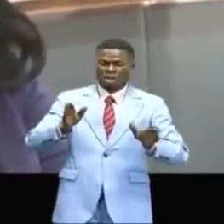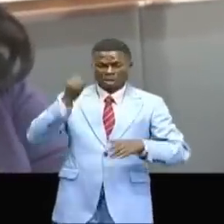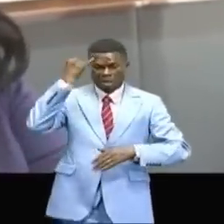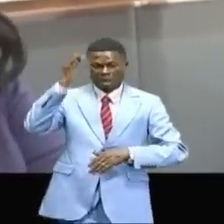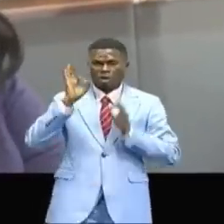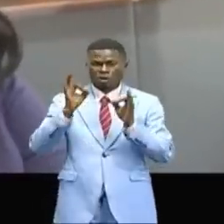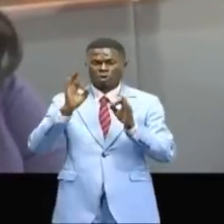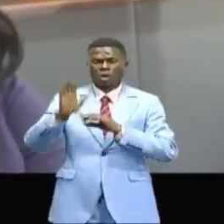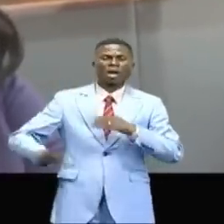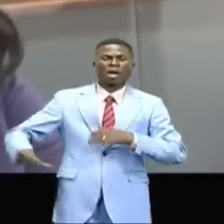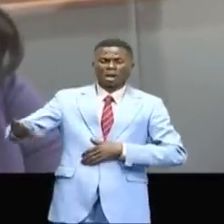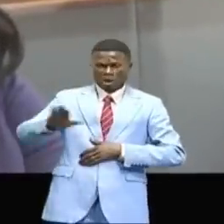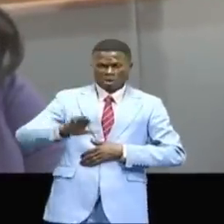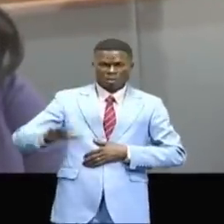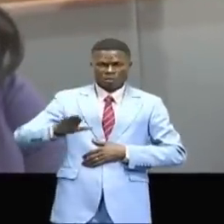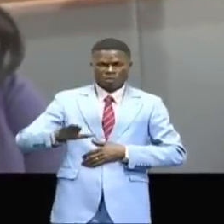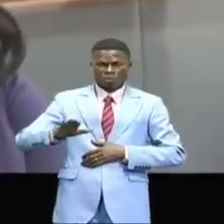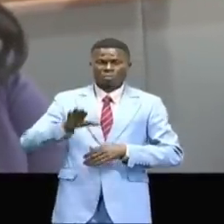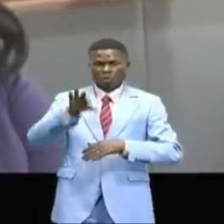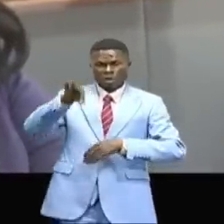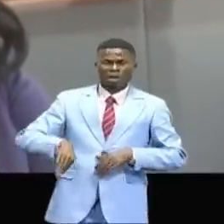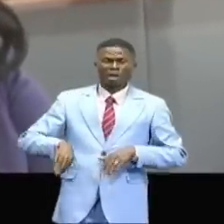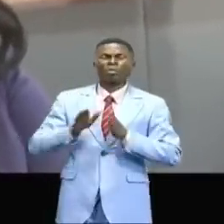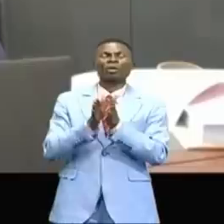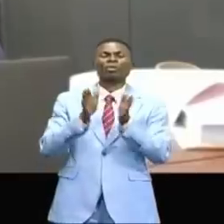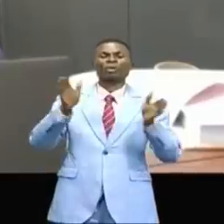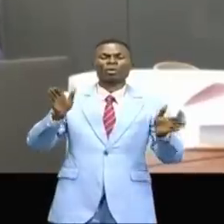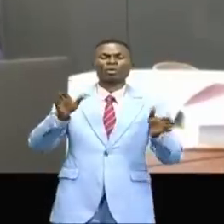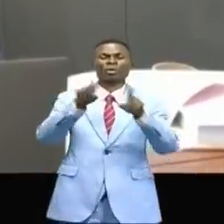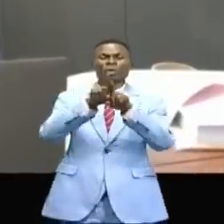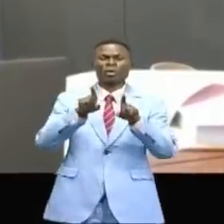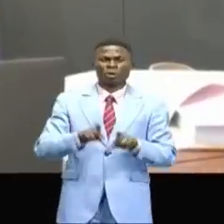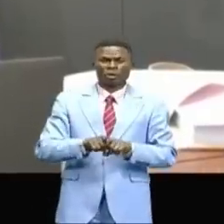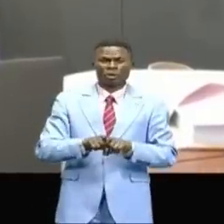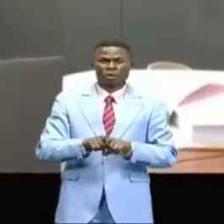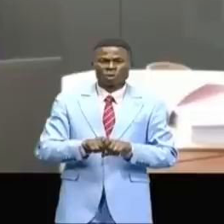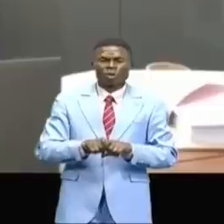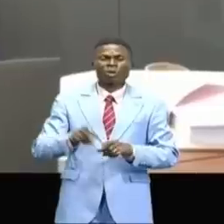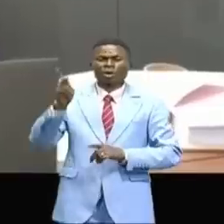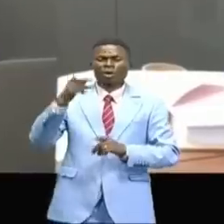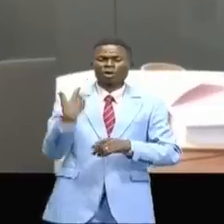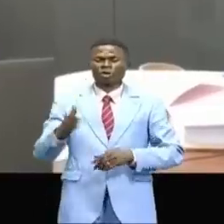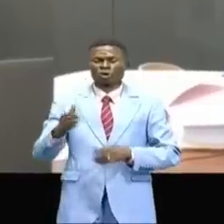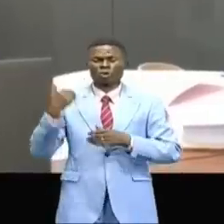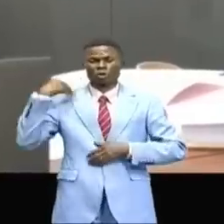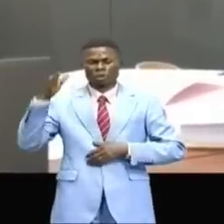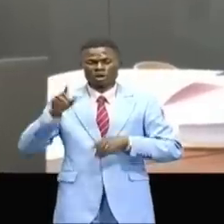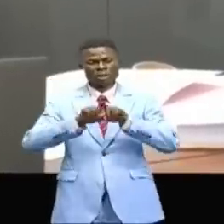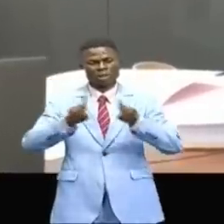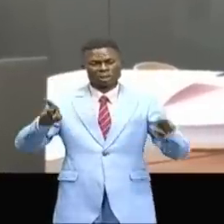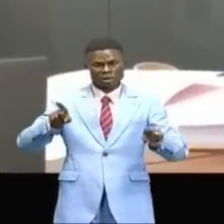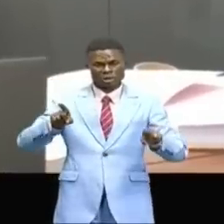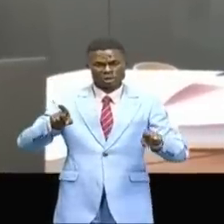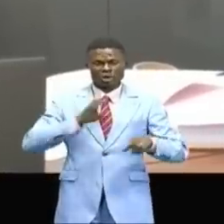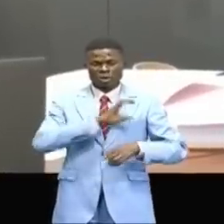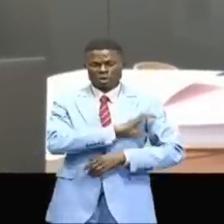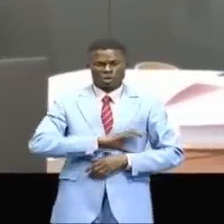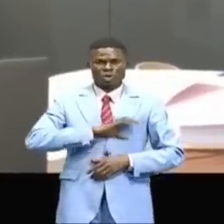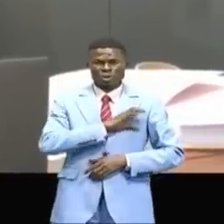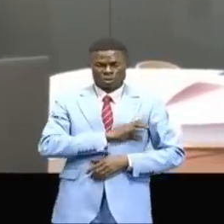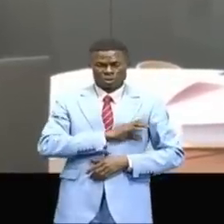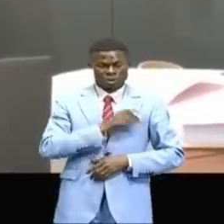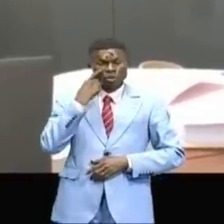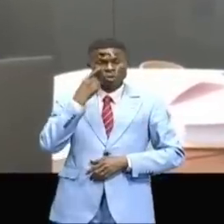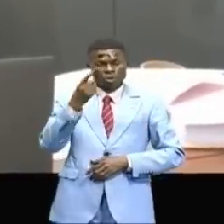conception de la nation, de l'intérêt général et de la chose publique, radicalement différente du comportement